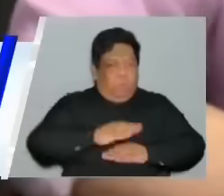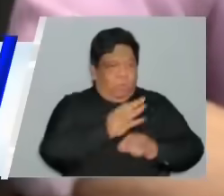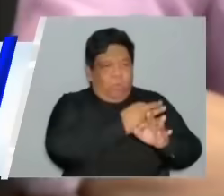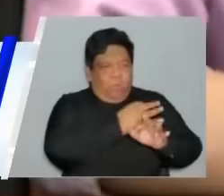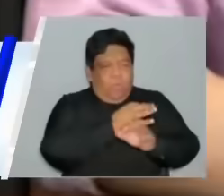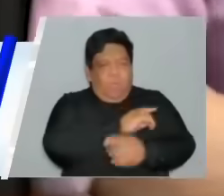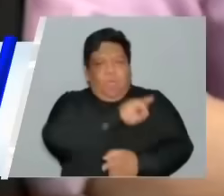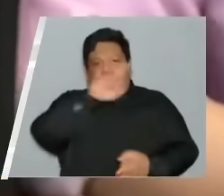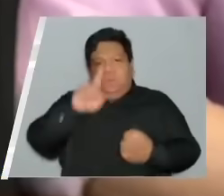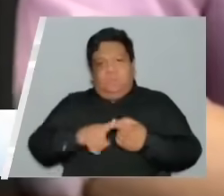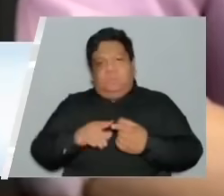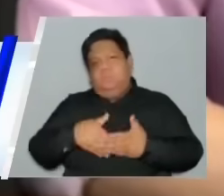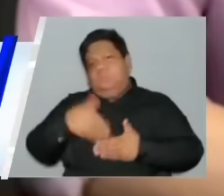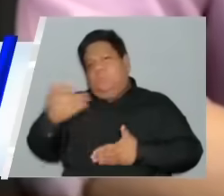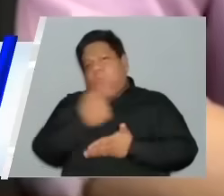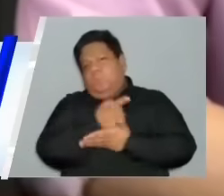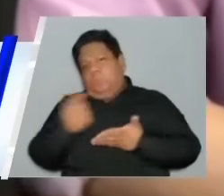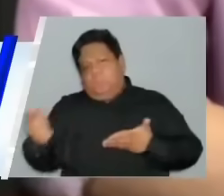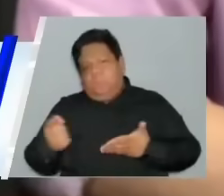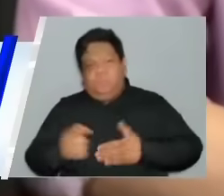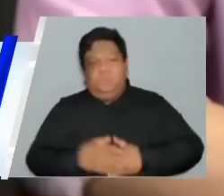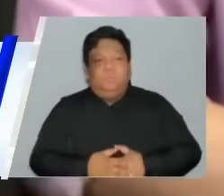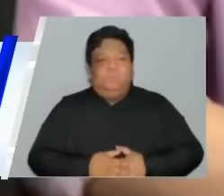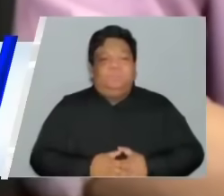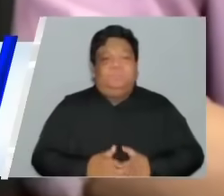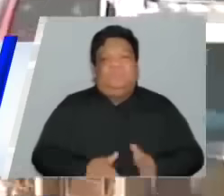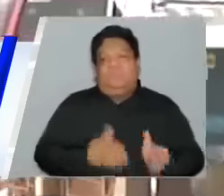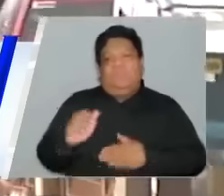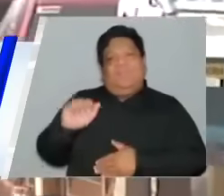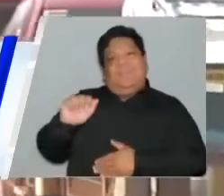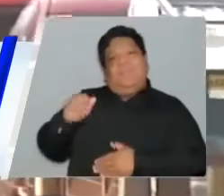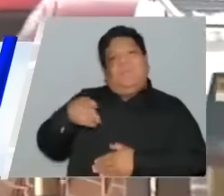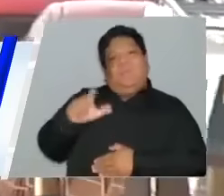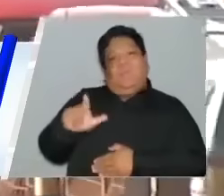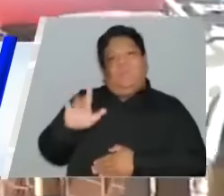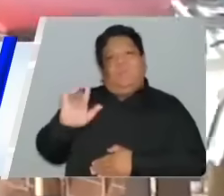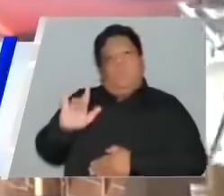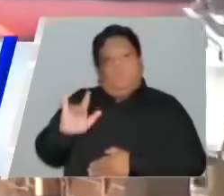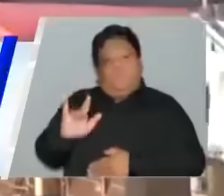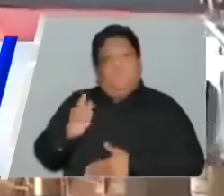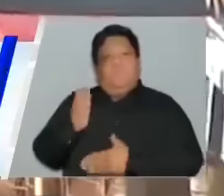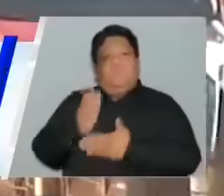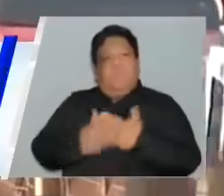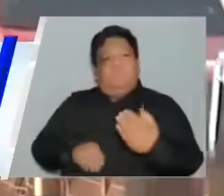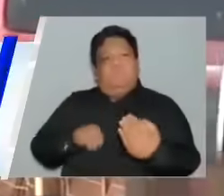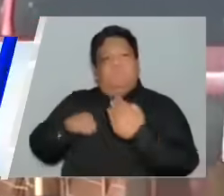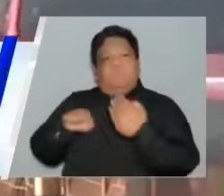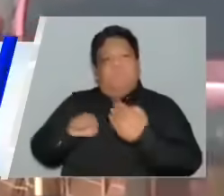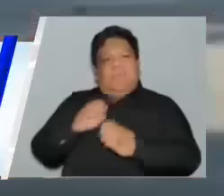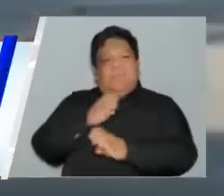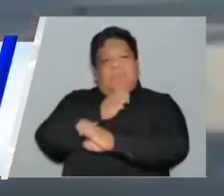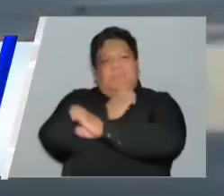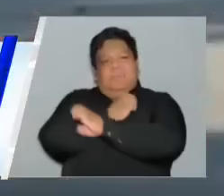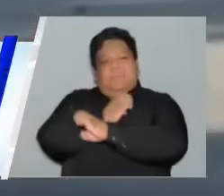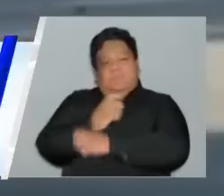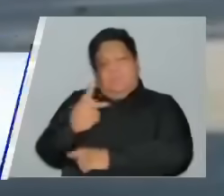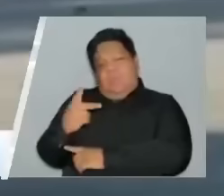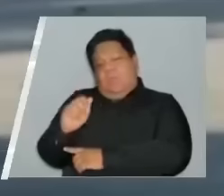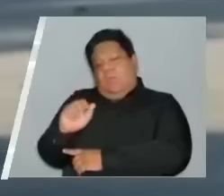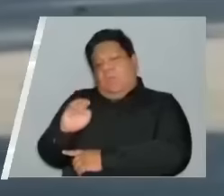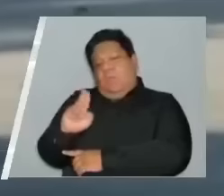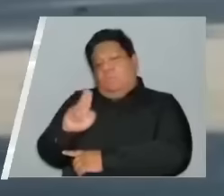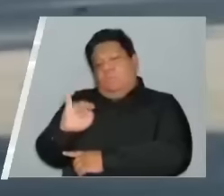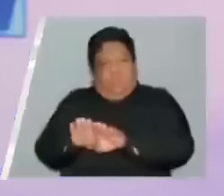linggo. Simula naman sa April 25, sarado ang ilang linya ng southbound ng EDSA Kamuning Flyover para sa pagkukumpuni.